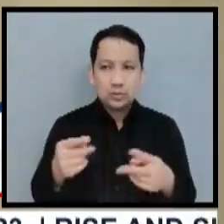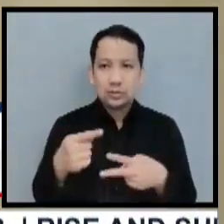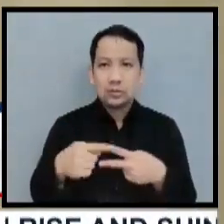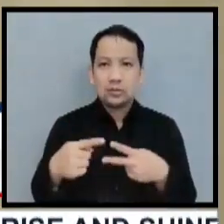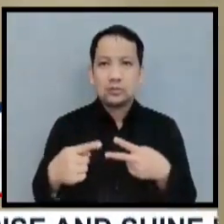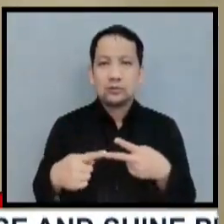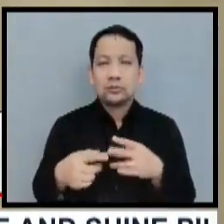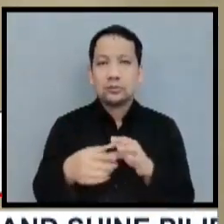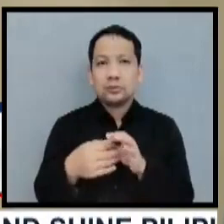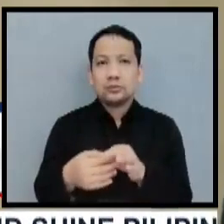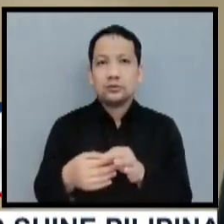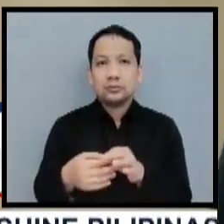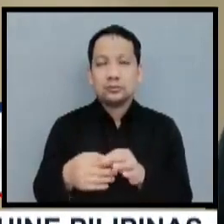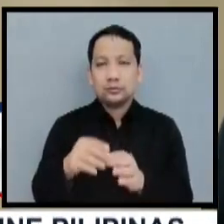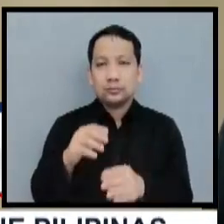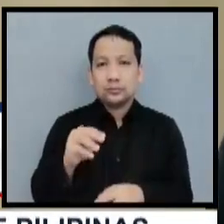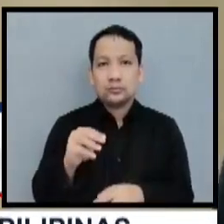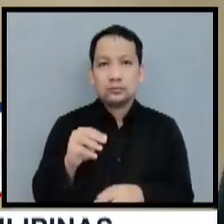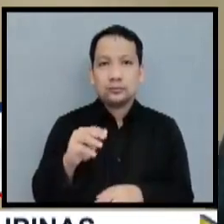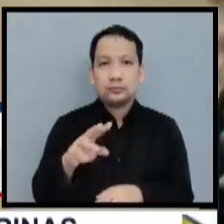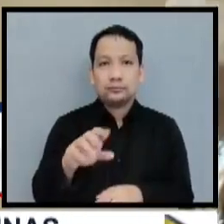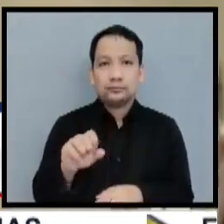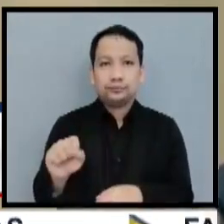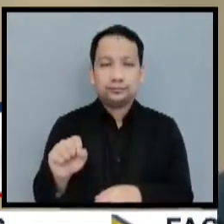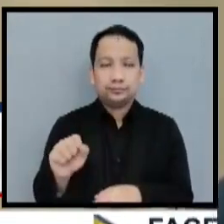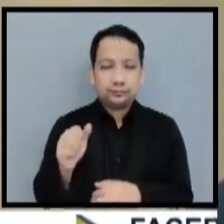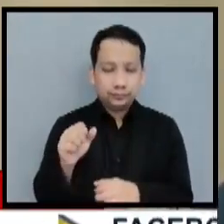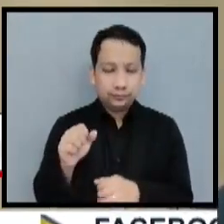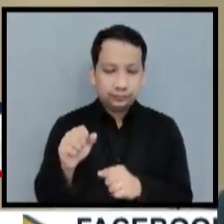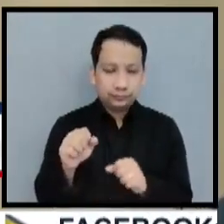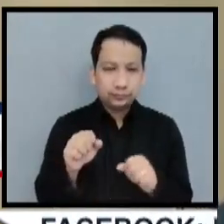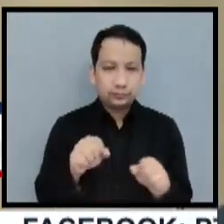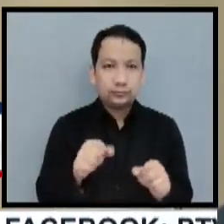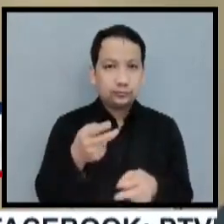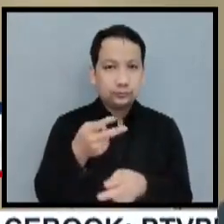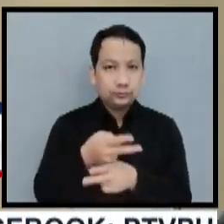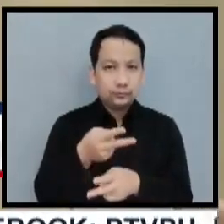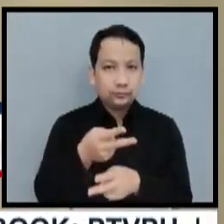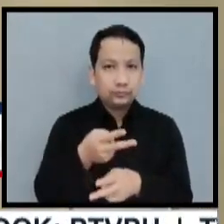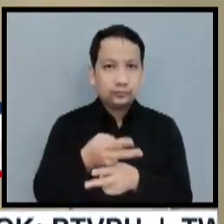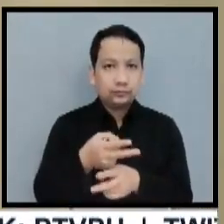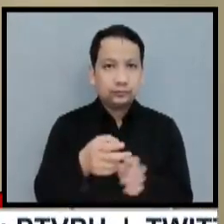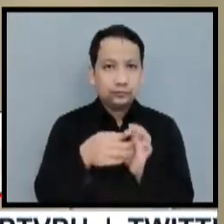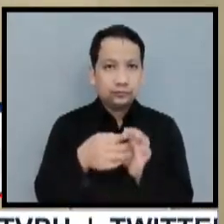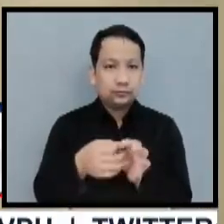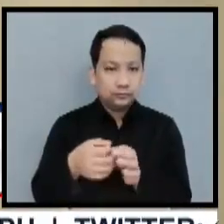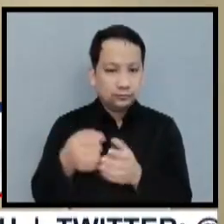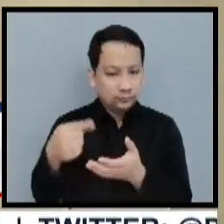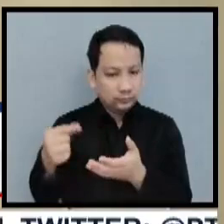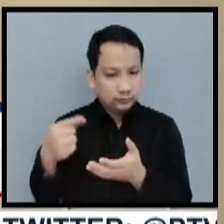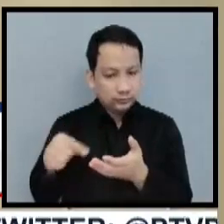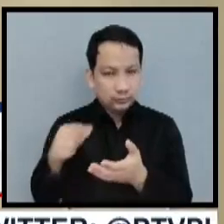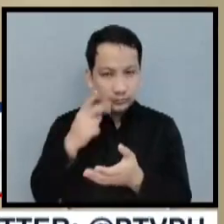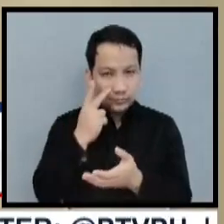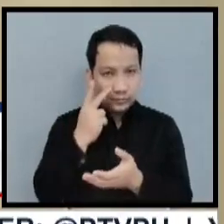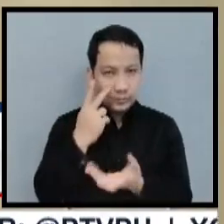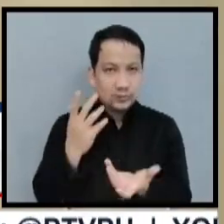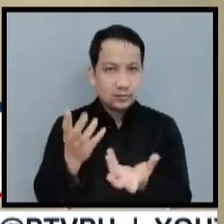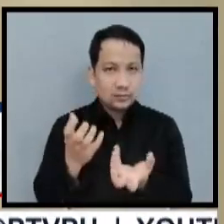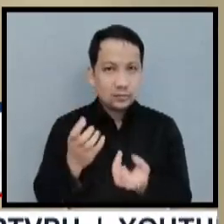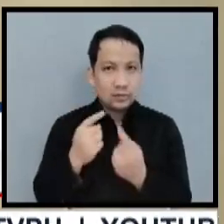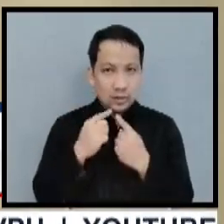konsesyonaryo. The MWSS Regulatory Office is monitoring the situation and we want to ensure